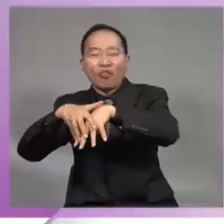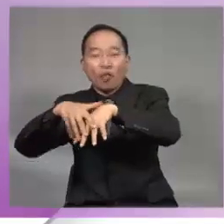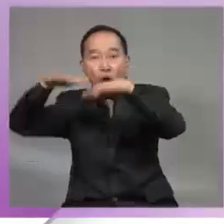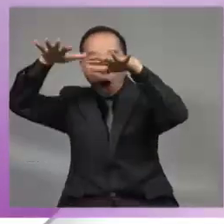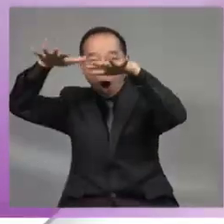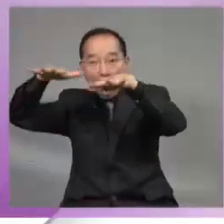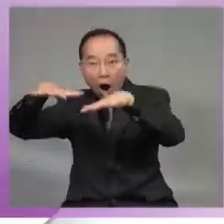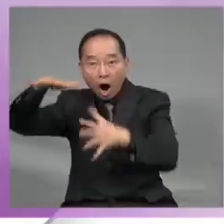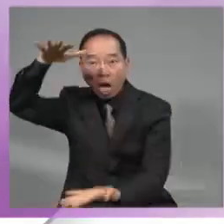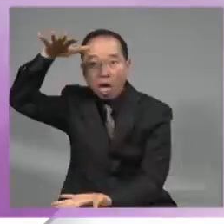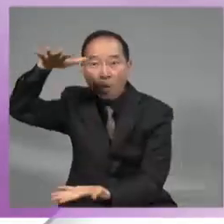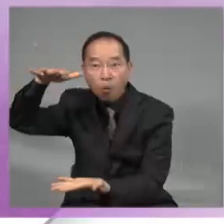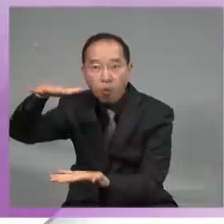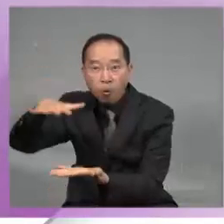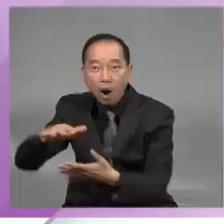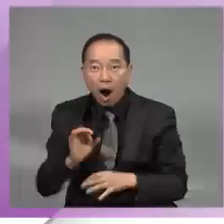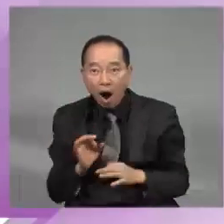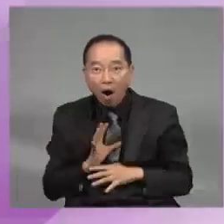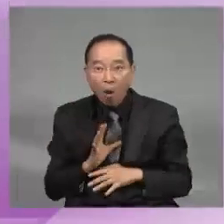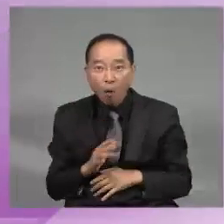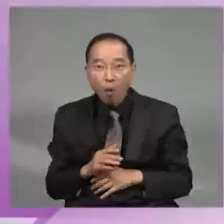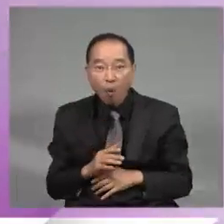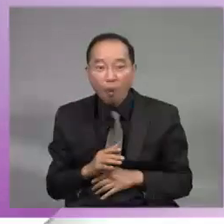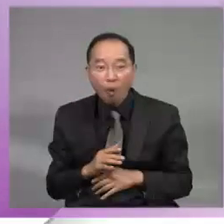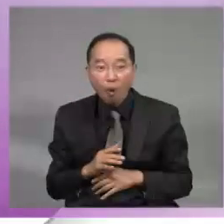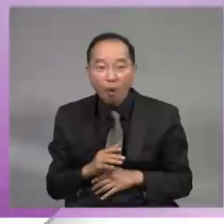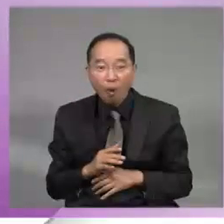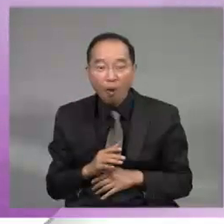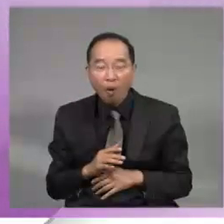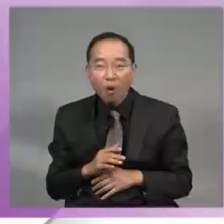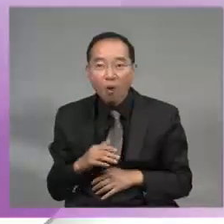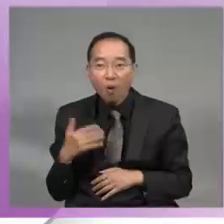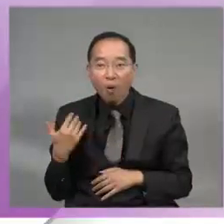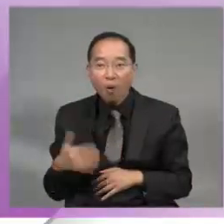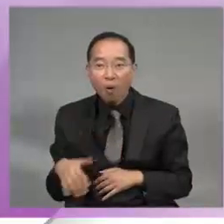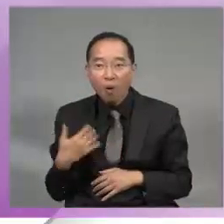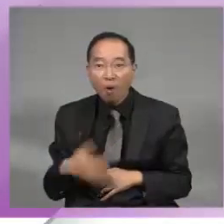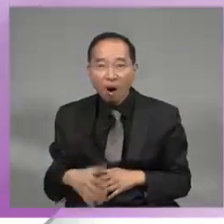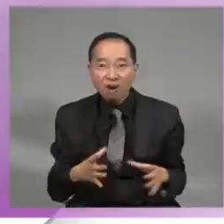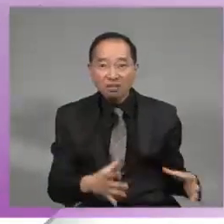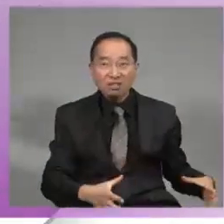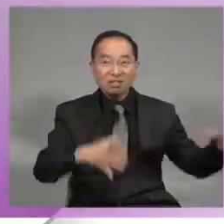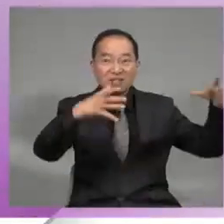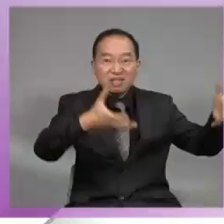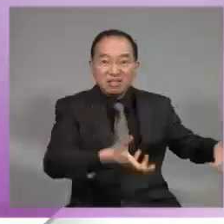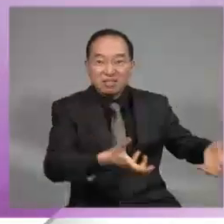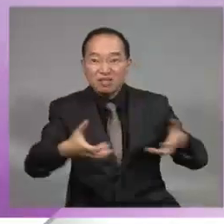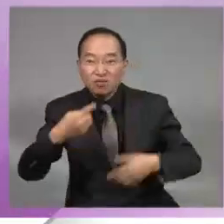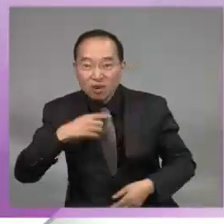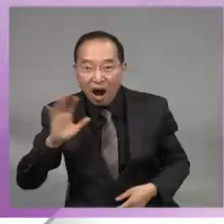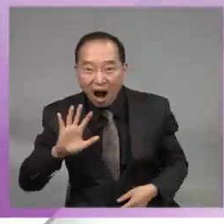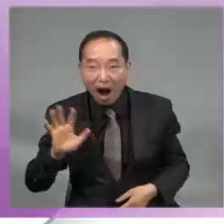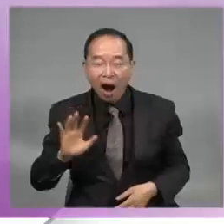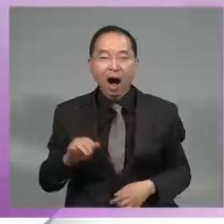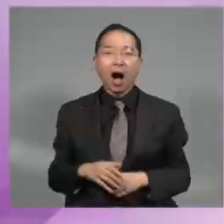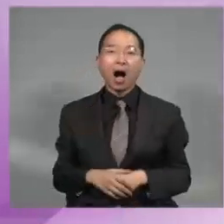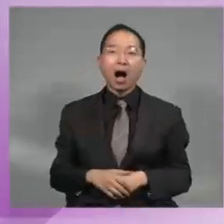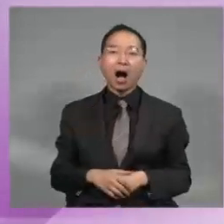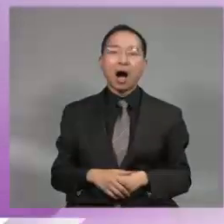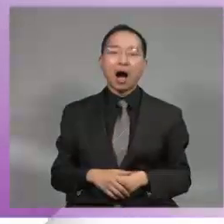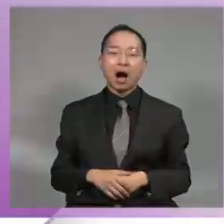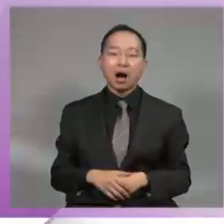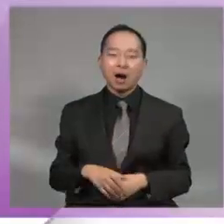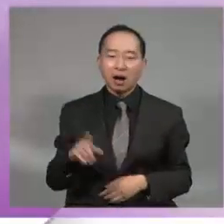놀랐죠. 아, 저렇게 모양 형태가 변하게 되는지 몰랐습니다. 네. 아, 그래서 저걸 세워두기 위해서 그렇죠. 예.